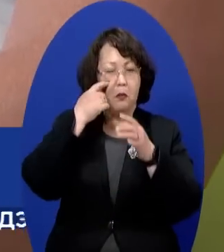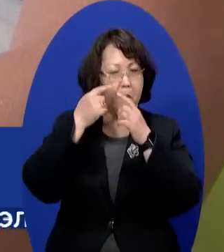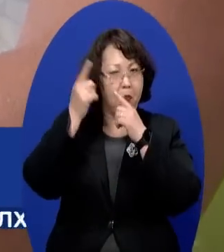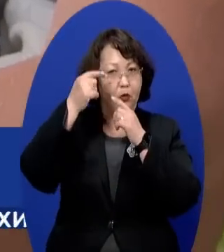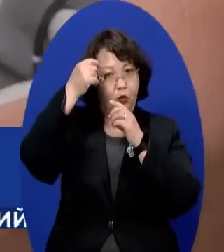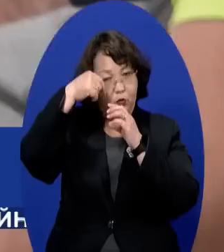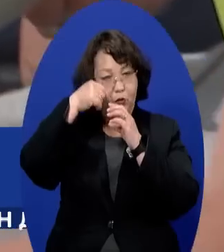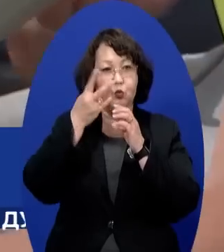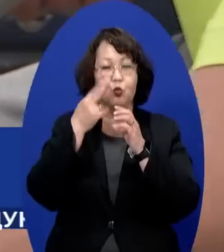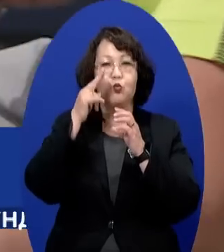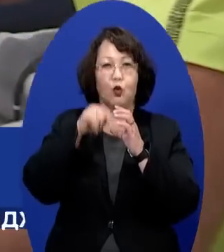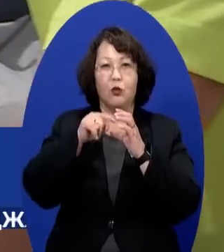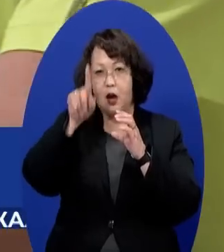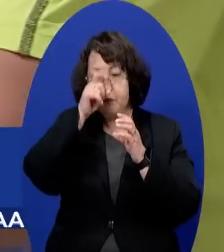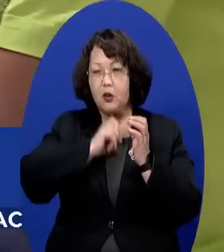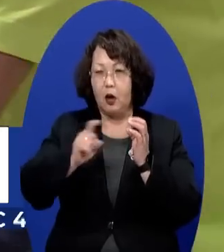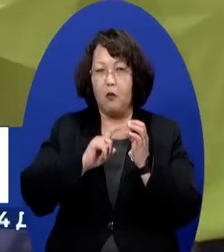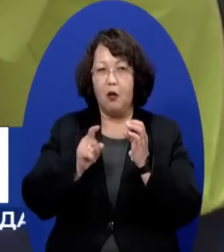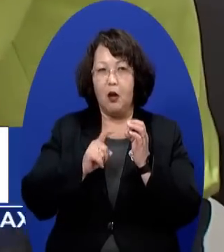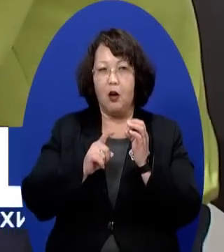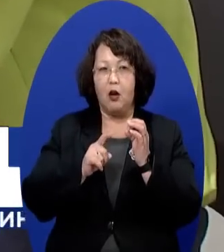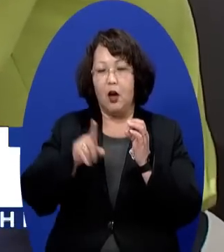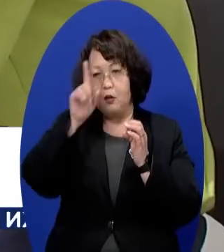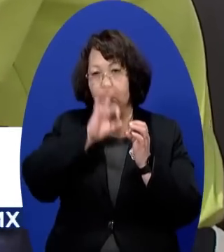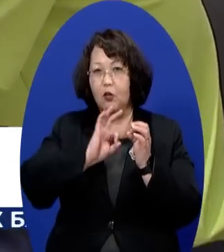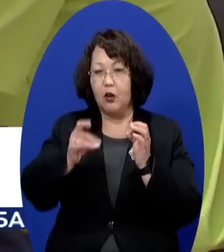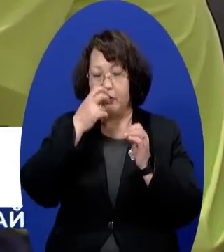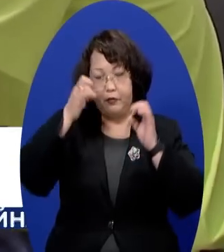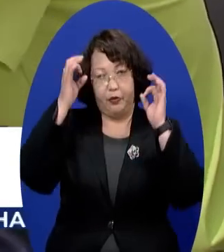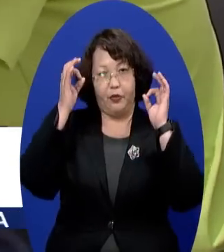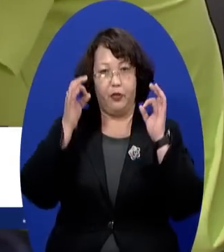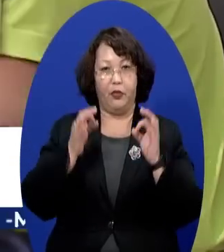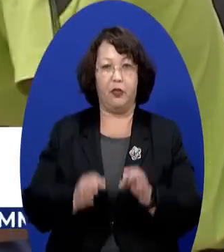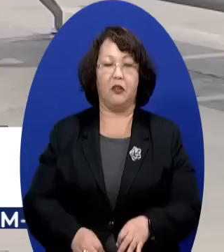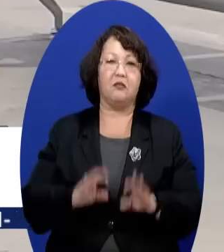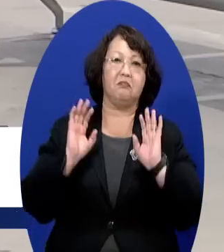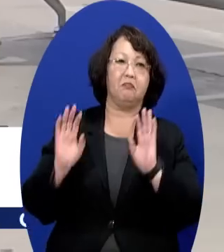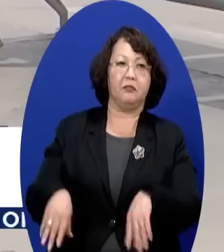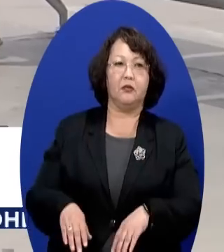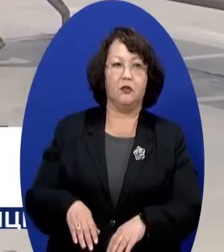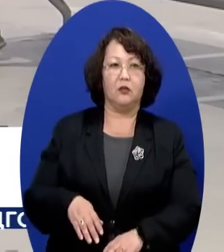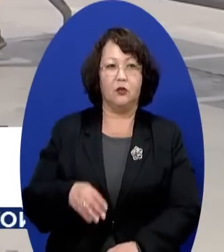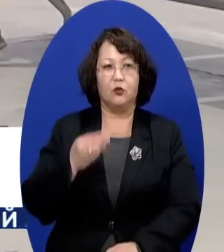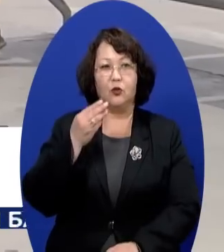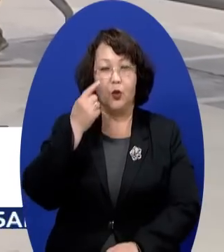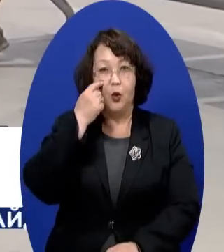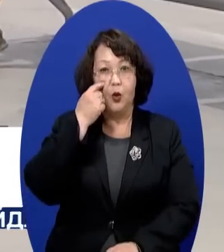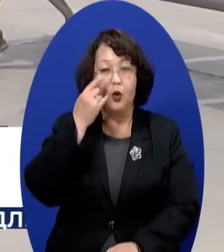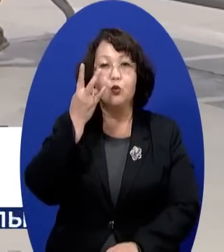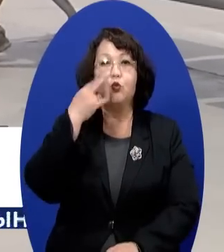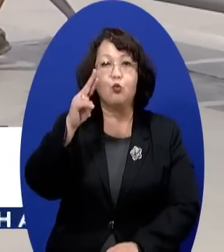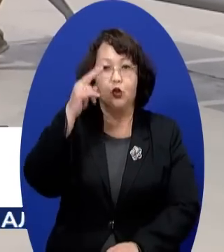хэмжээ авсан, харин түүнээс хойш имлэг орж өөрийн эрүүл мэндэд анхааралгүй үдийг хүрсэн байна. Шинэ нүдэндээ харуулт өгч үзсэн бохон